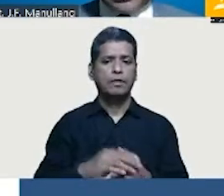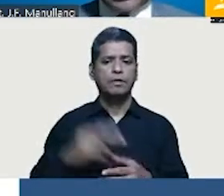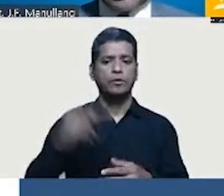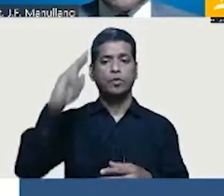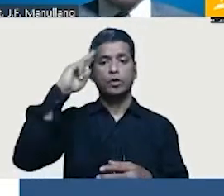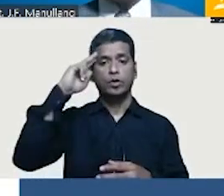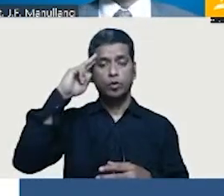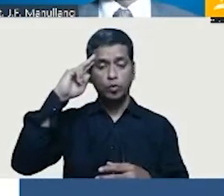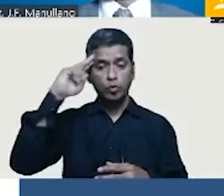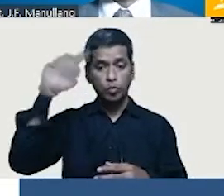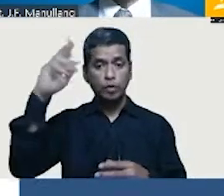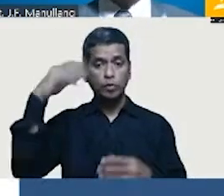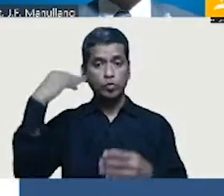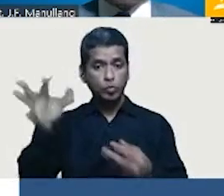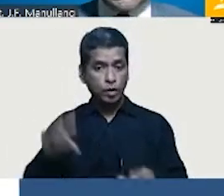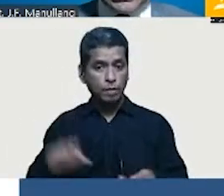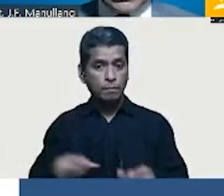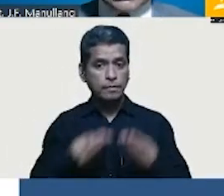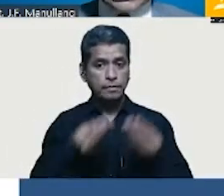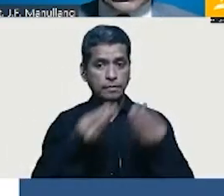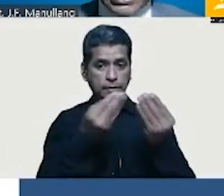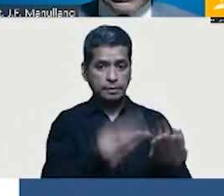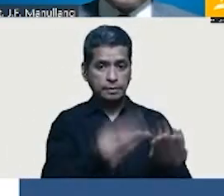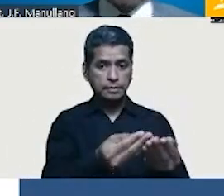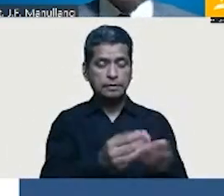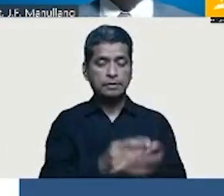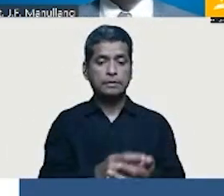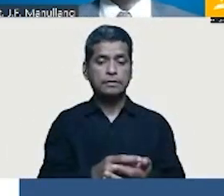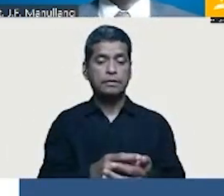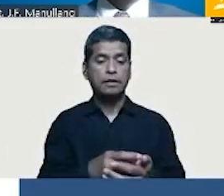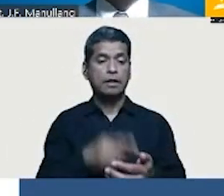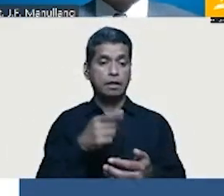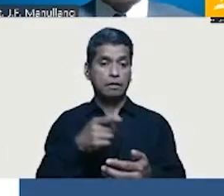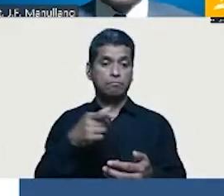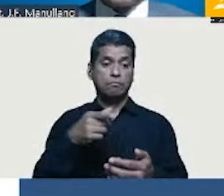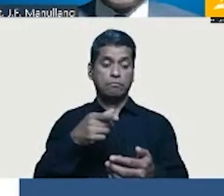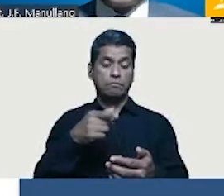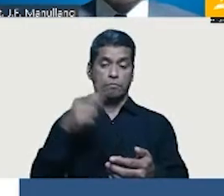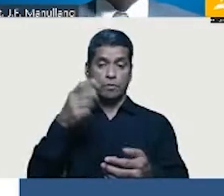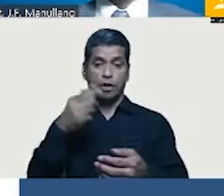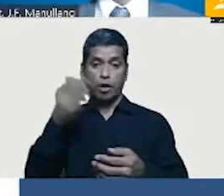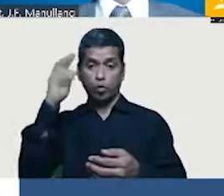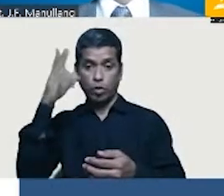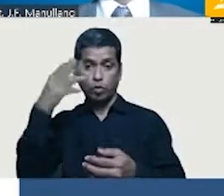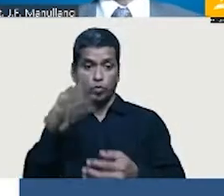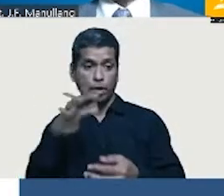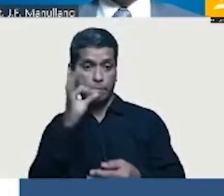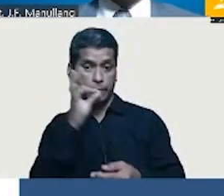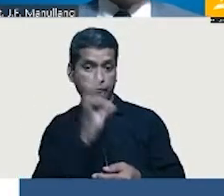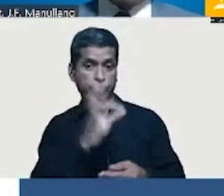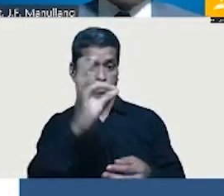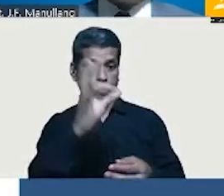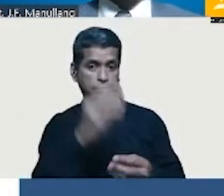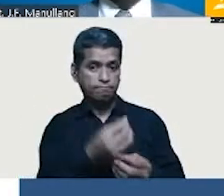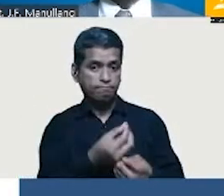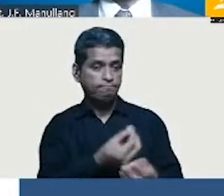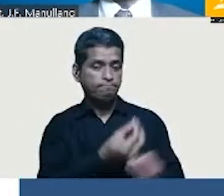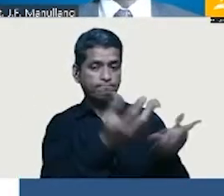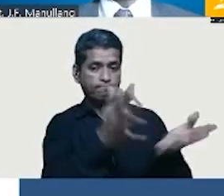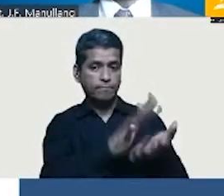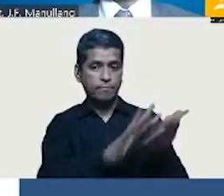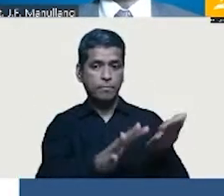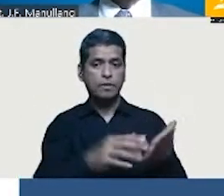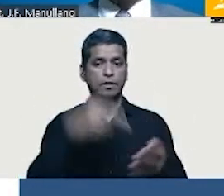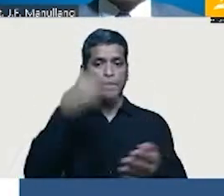keputusan dan kebutuhannya itu tidak dapat dilaksanakan sebelum l Diberitahukan kepada para nabi dan kalau keputusan itu sudah Diberitahukan